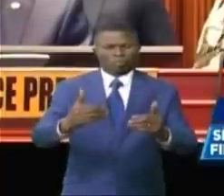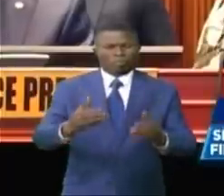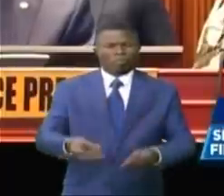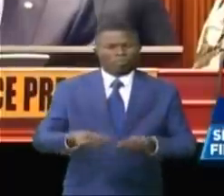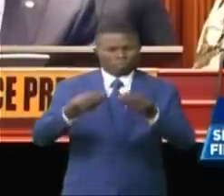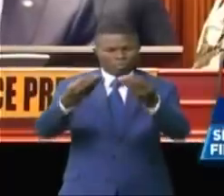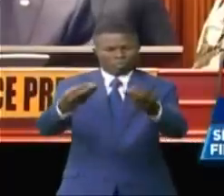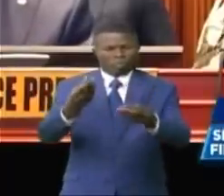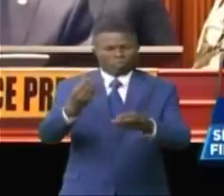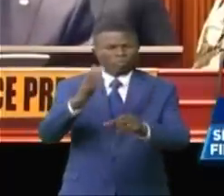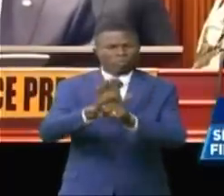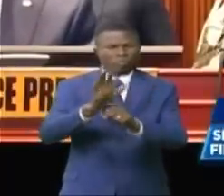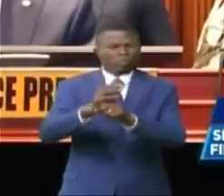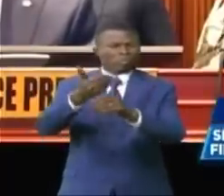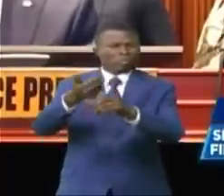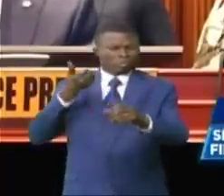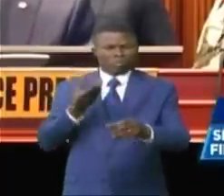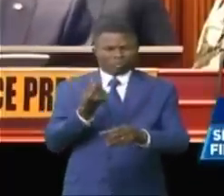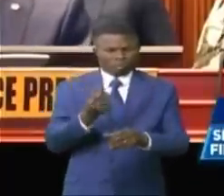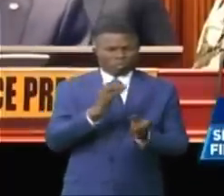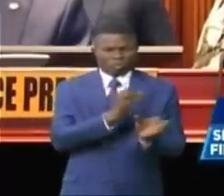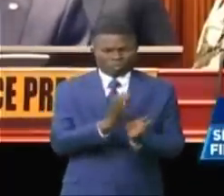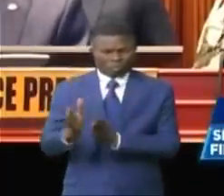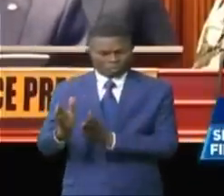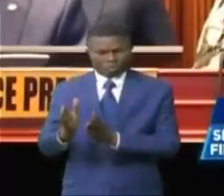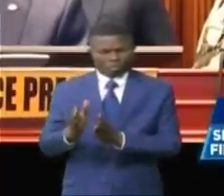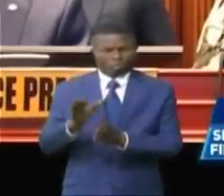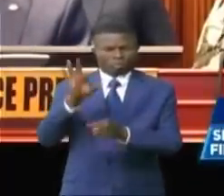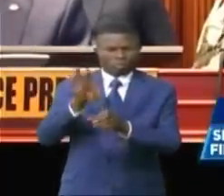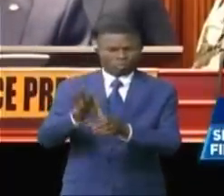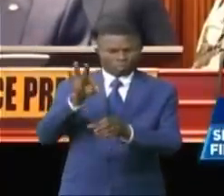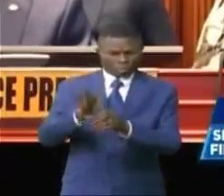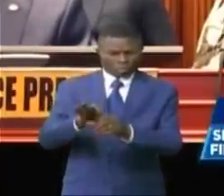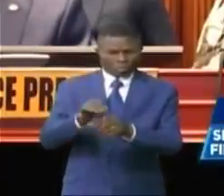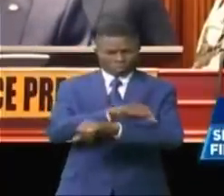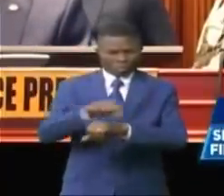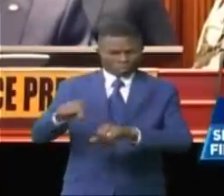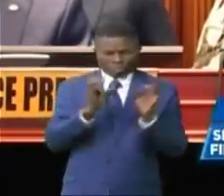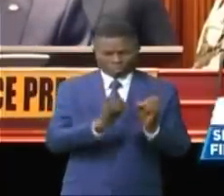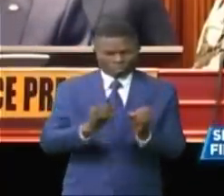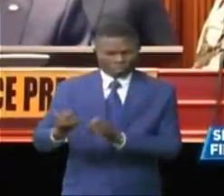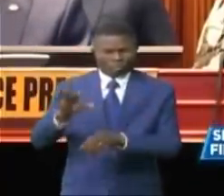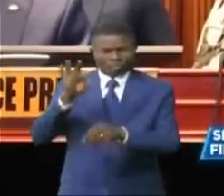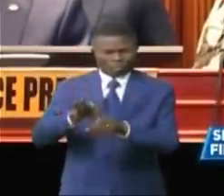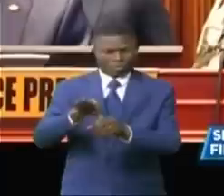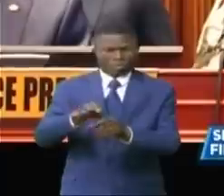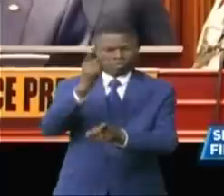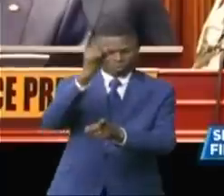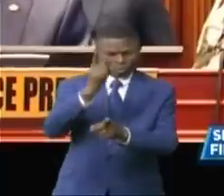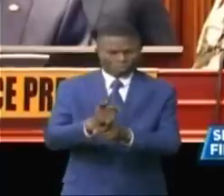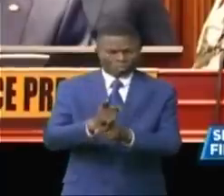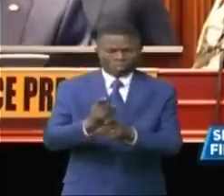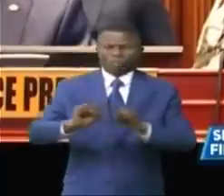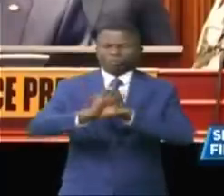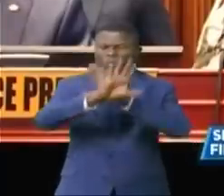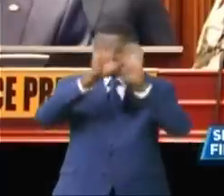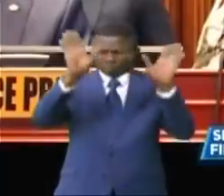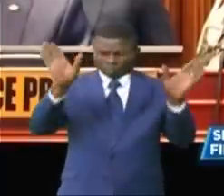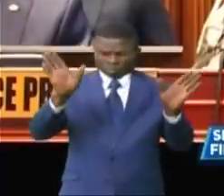à temps les fonds prévus pour permettre à la CENI d'organiser des élections justes,